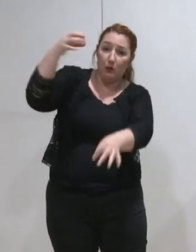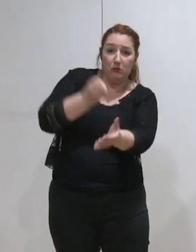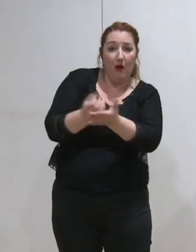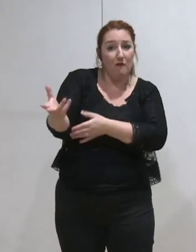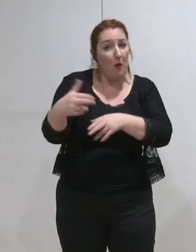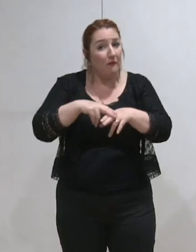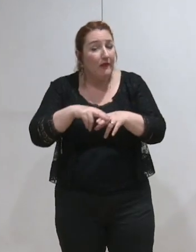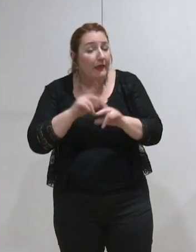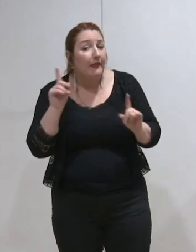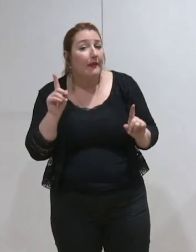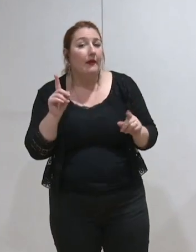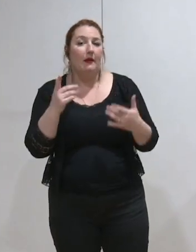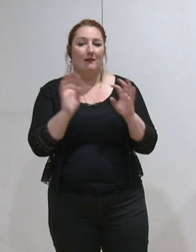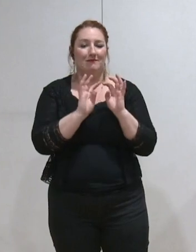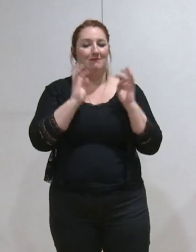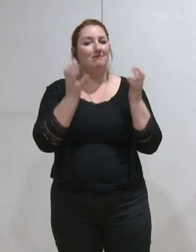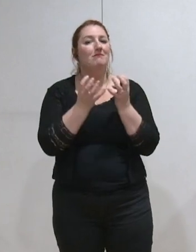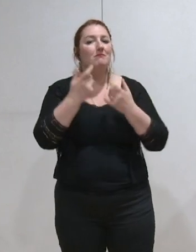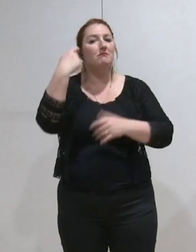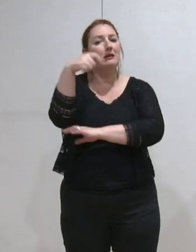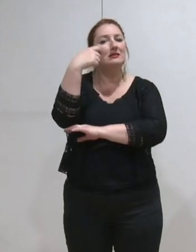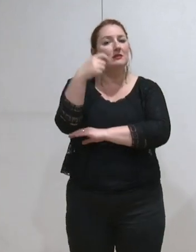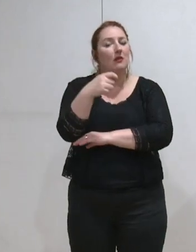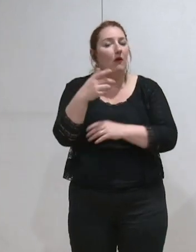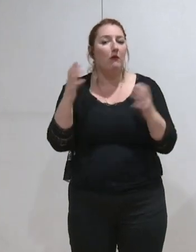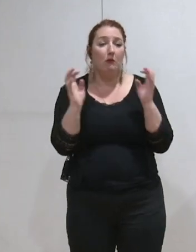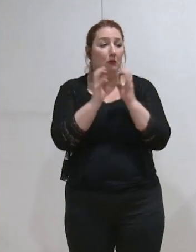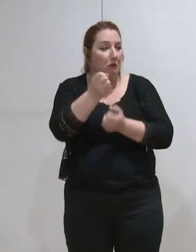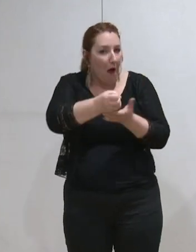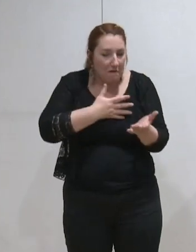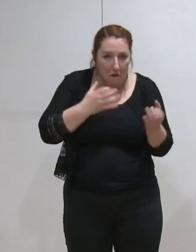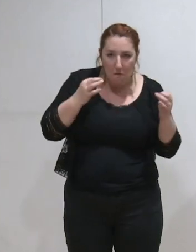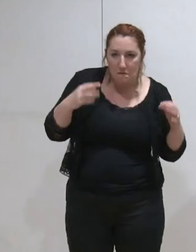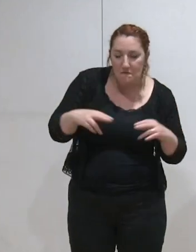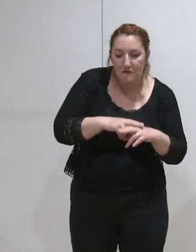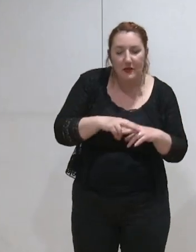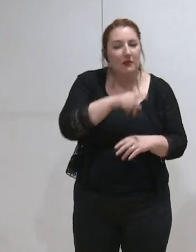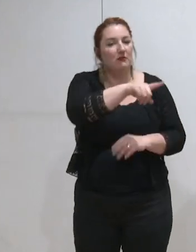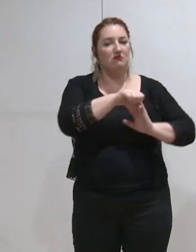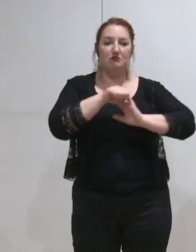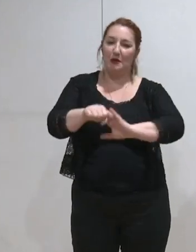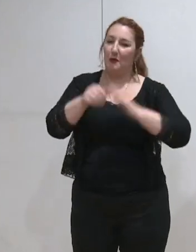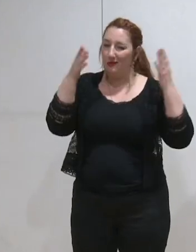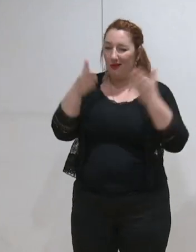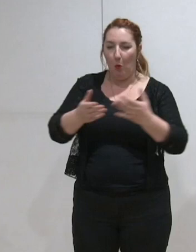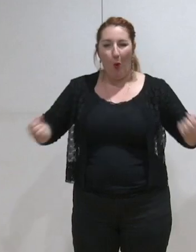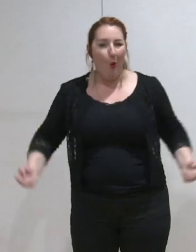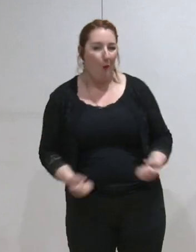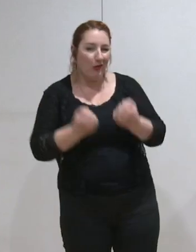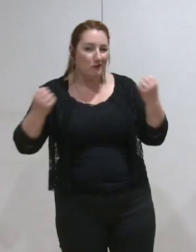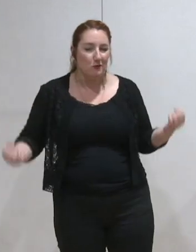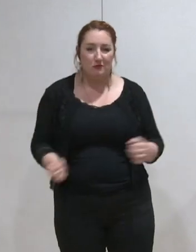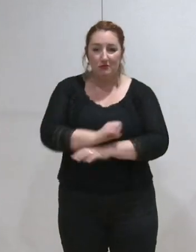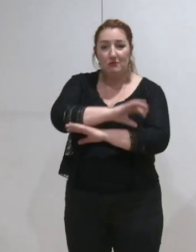décision lors de la conférence des présidents du groupe la priorité a été donnée à la communication à la presse comme nous avons